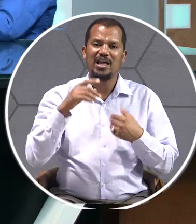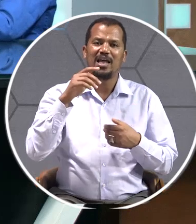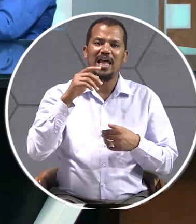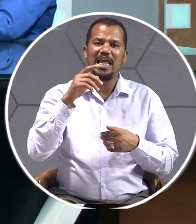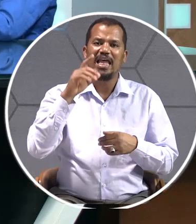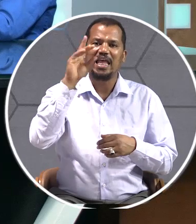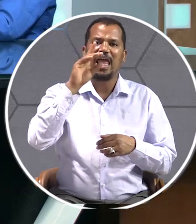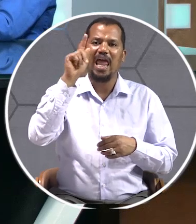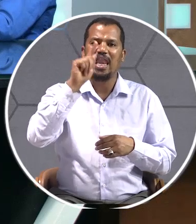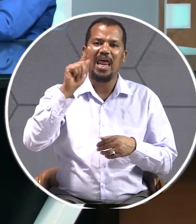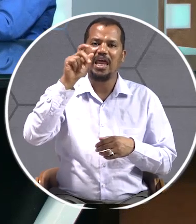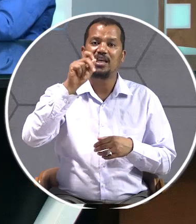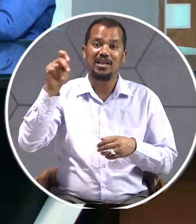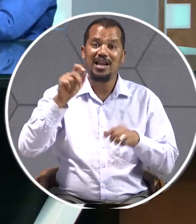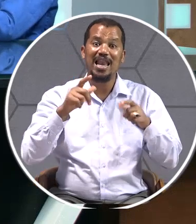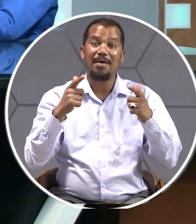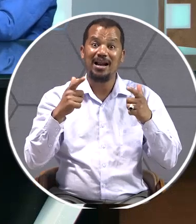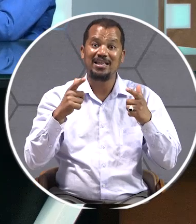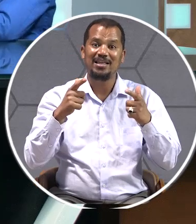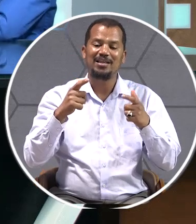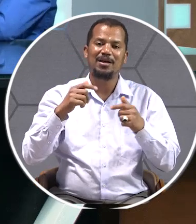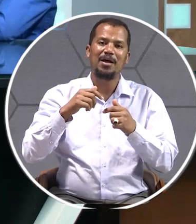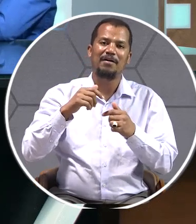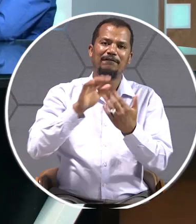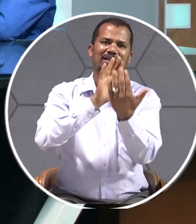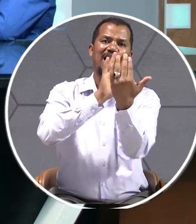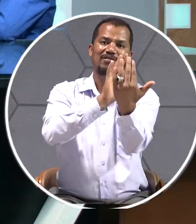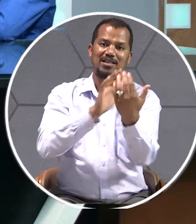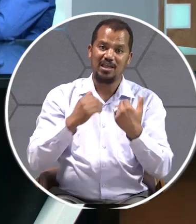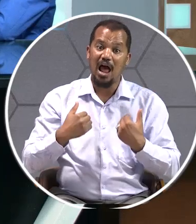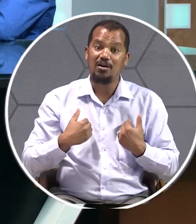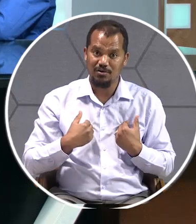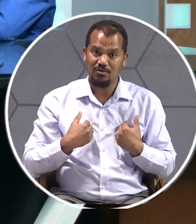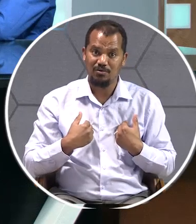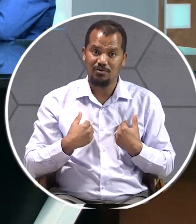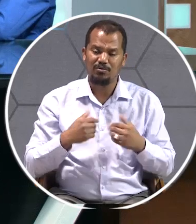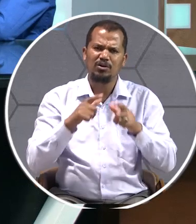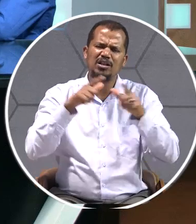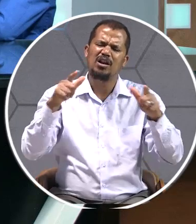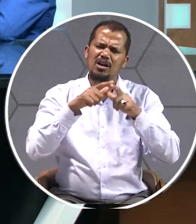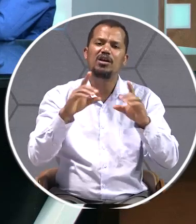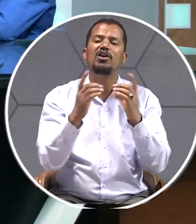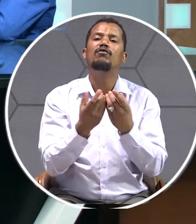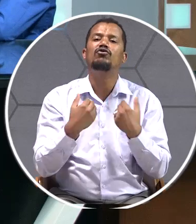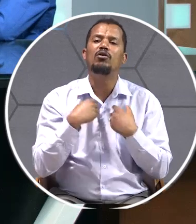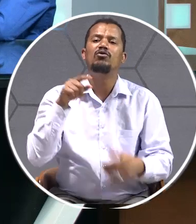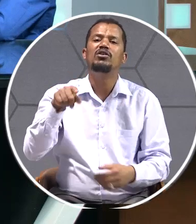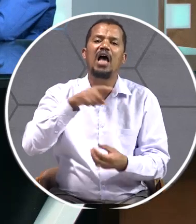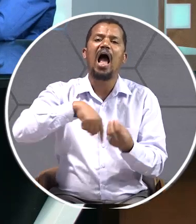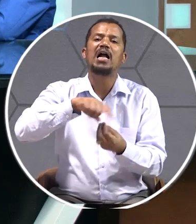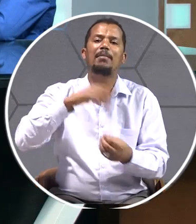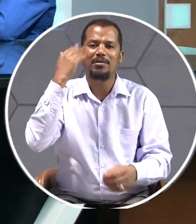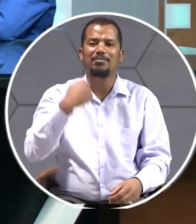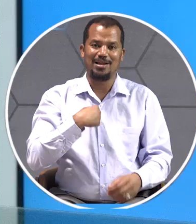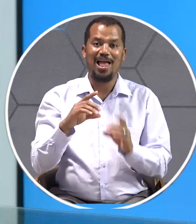ላይብረሪ ማዶን ያሉት ፊል ለፊት ያሉት አዎ ትልቅ ክፍሎች አሉ እዛ አካባቢ ነበሩ